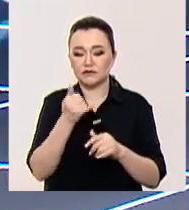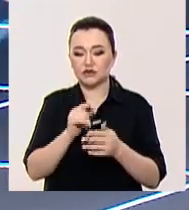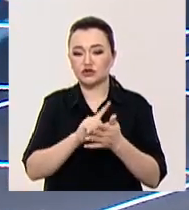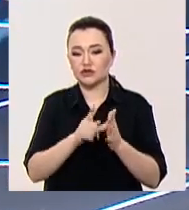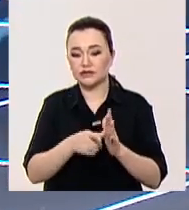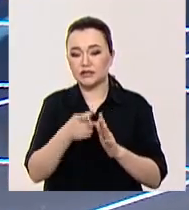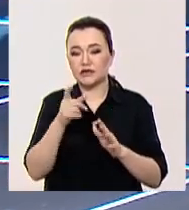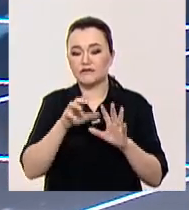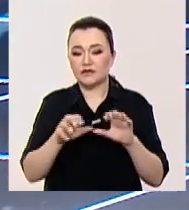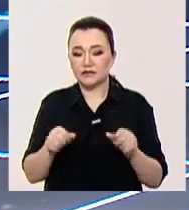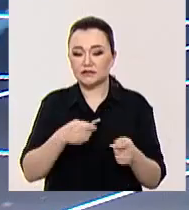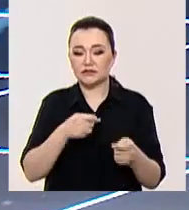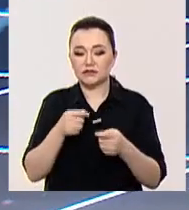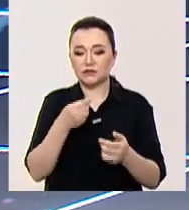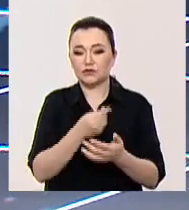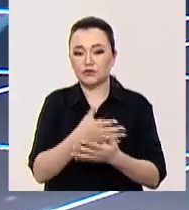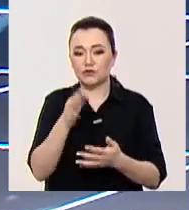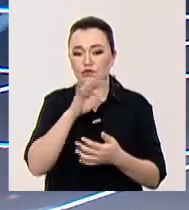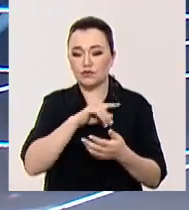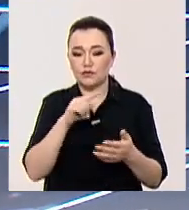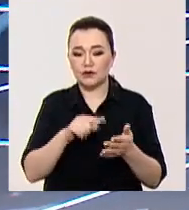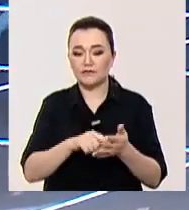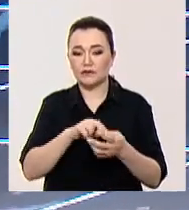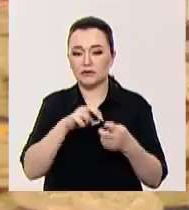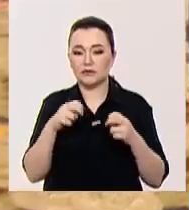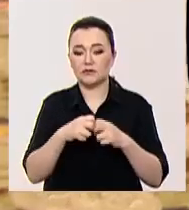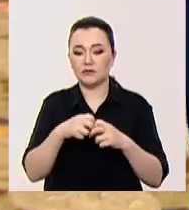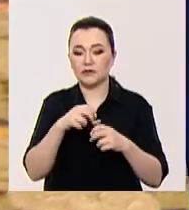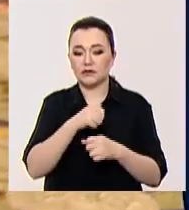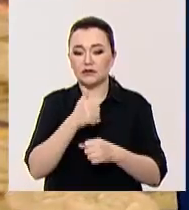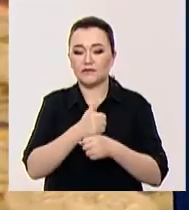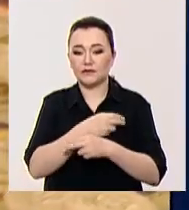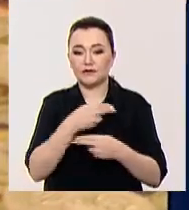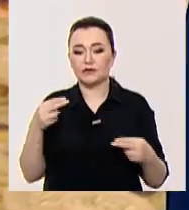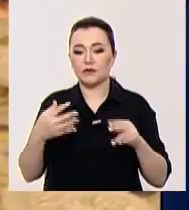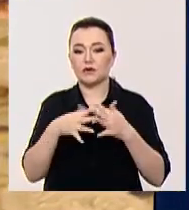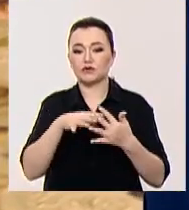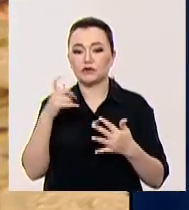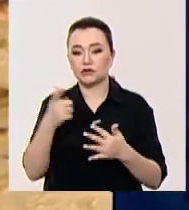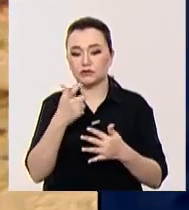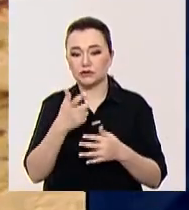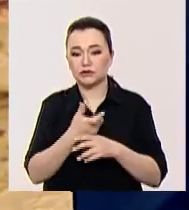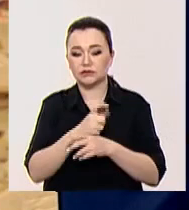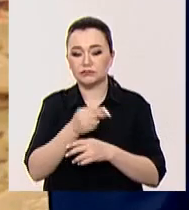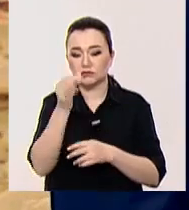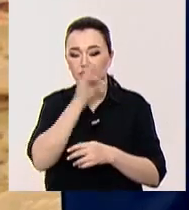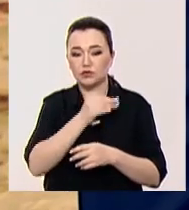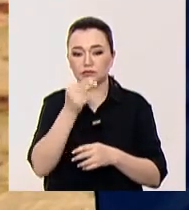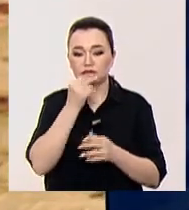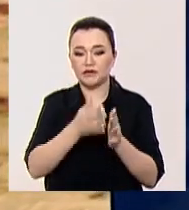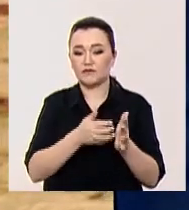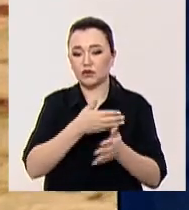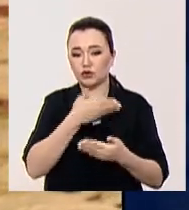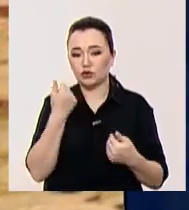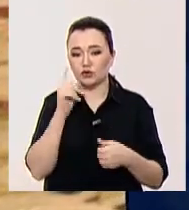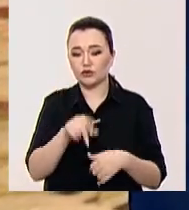үкімет отырысында да қымбатшылық мәселесі бас тақырып болды. Ауыл шаруашылығы министрі азық-түлік тапшылығы туындамады, тіпті